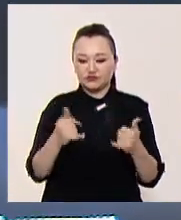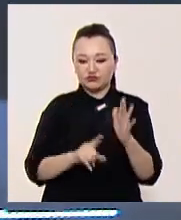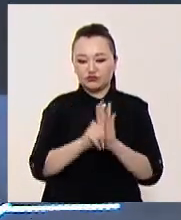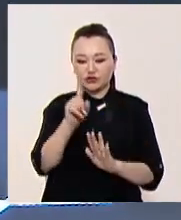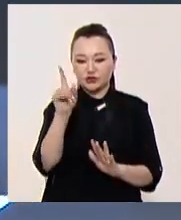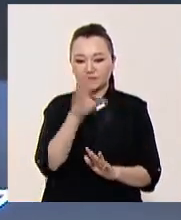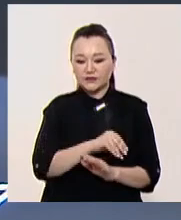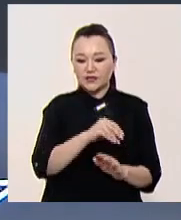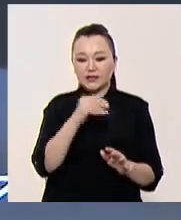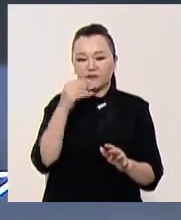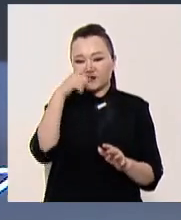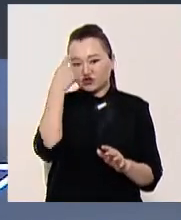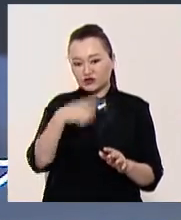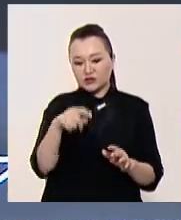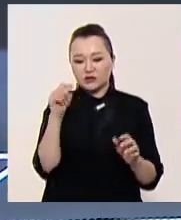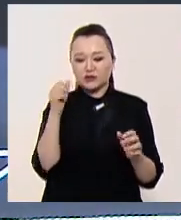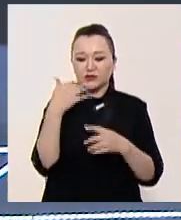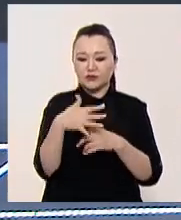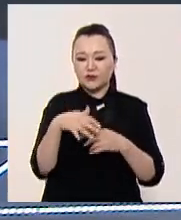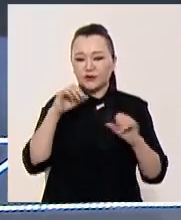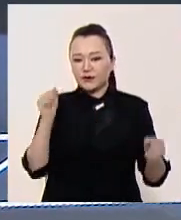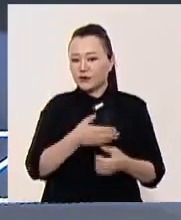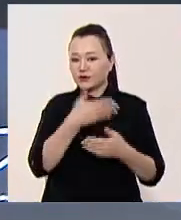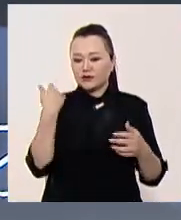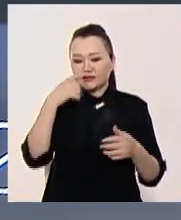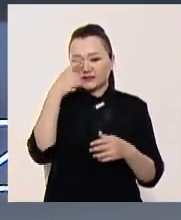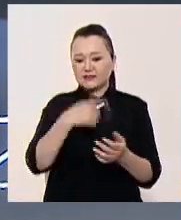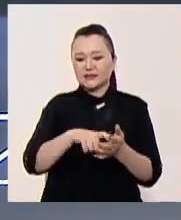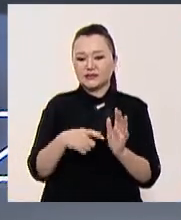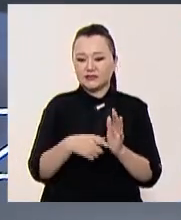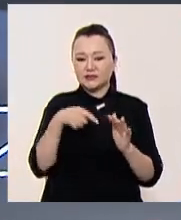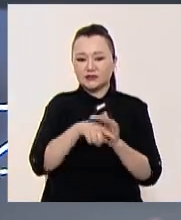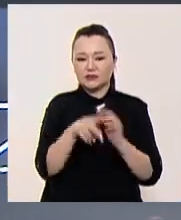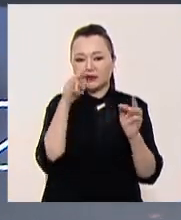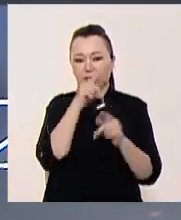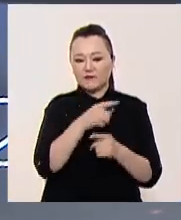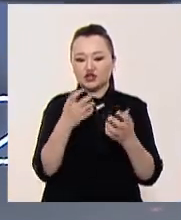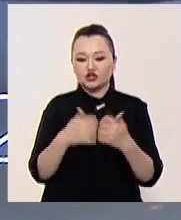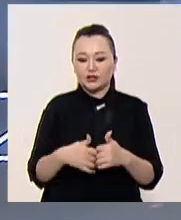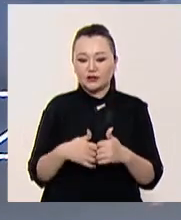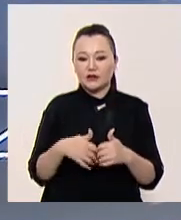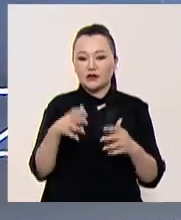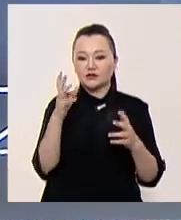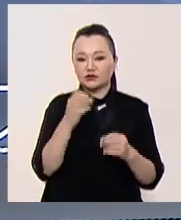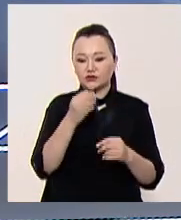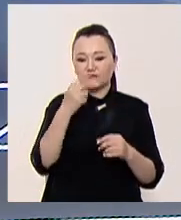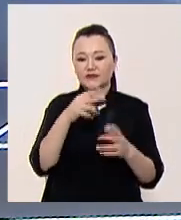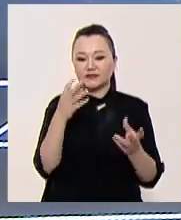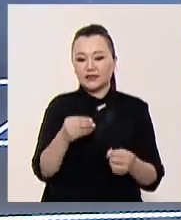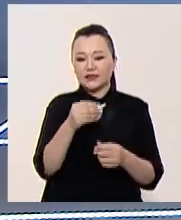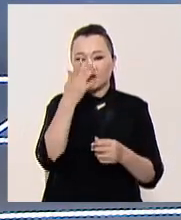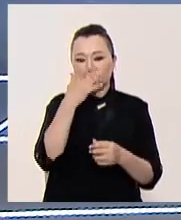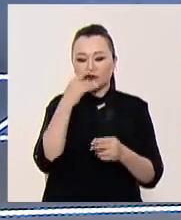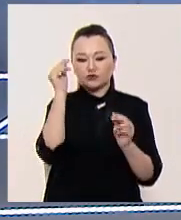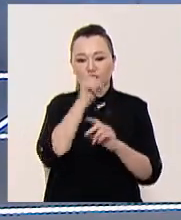Esiresi ıstık öngörlerde balarda salkındatkışı jok, kapırık sınıptarda oturuğuzu dursu mestep sanaydılar. Onun üstüne 20 gündük jazgı mektep